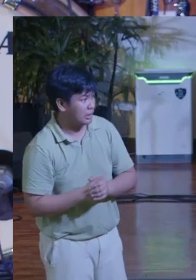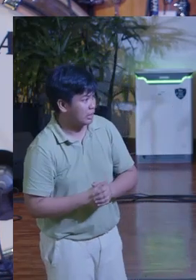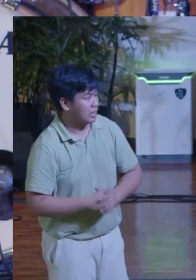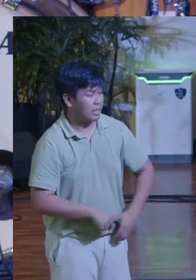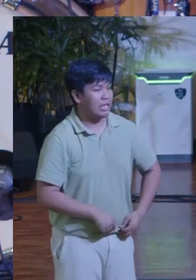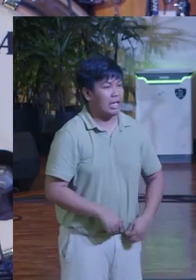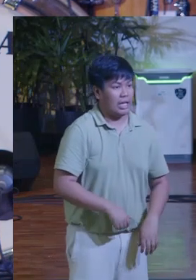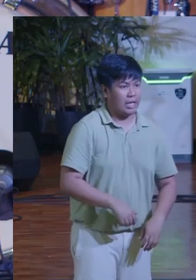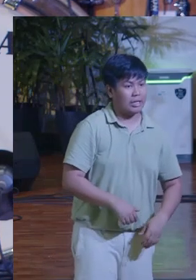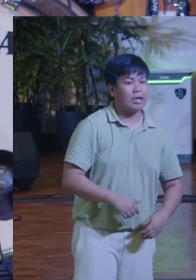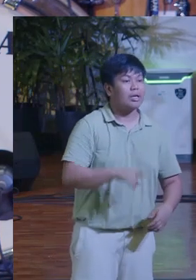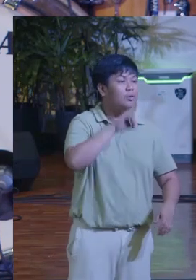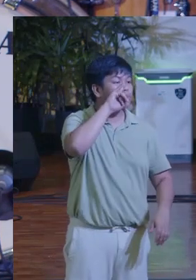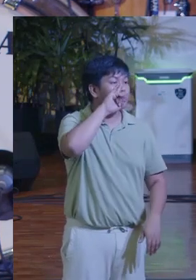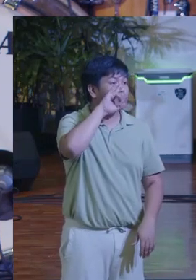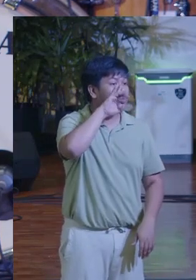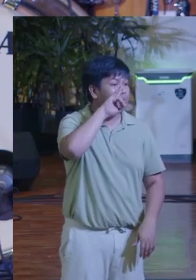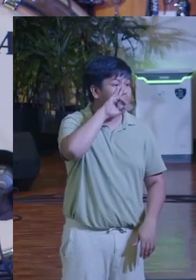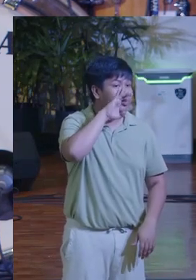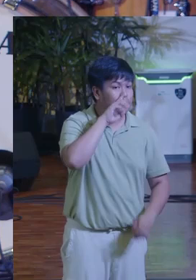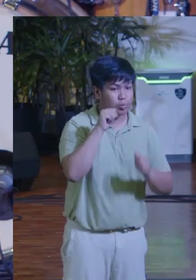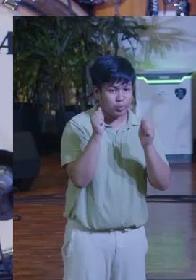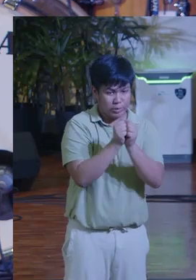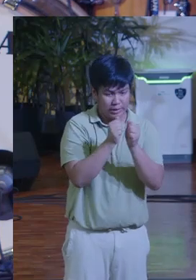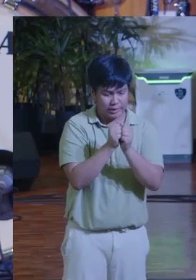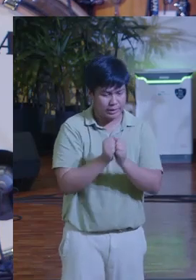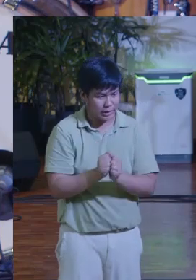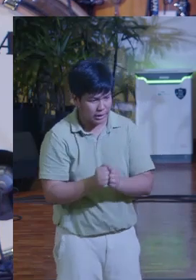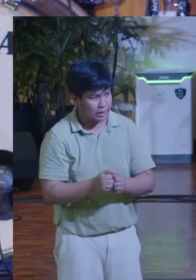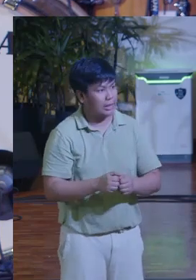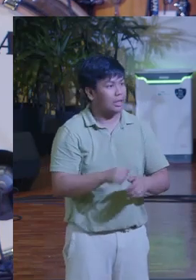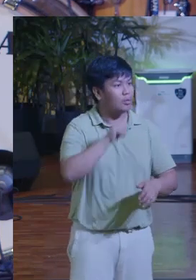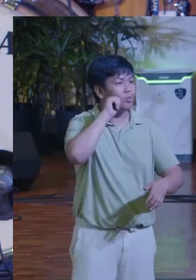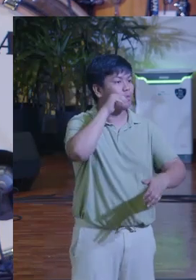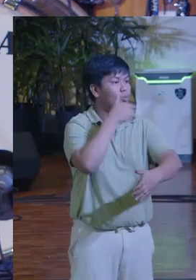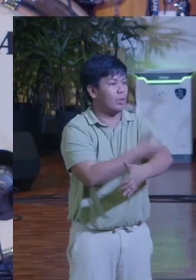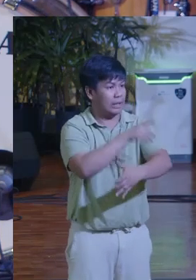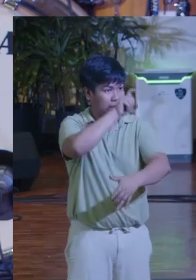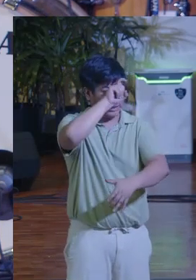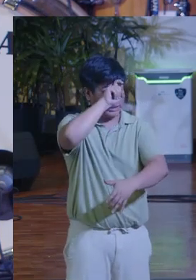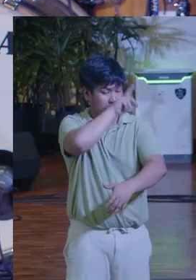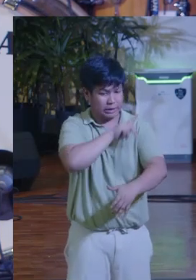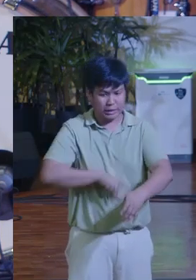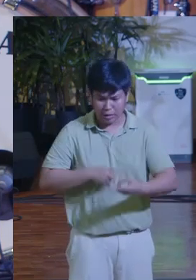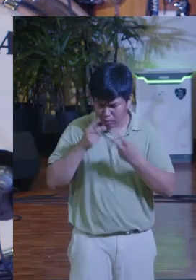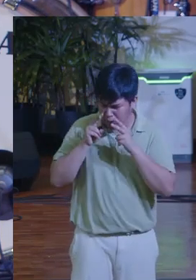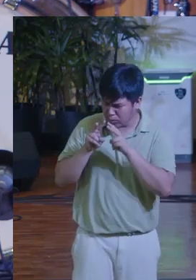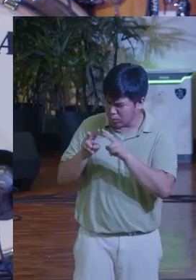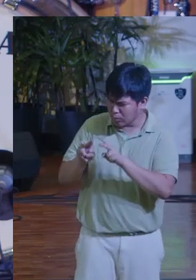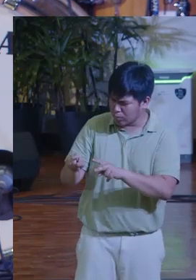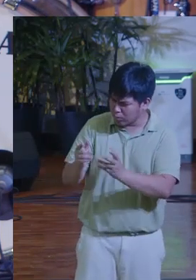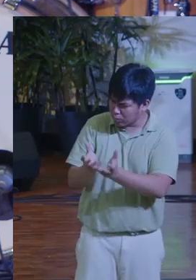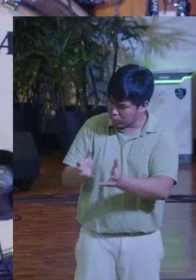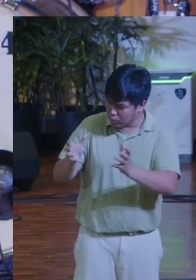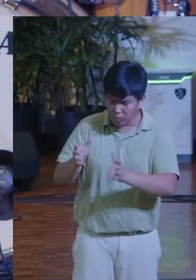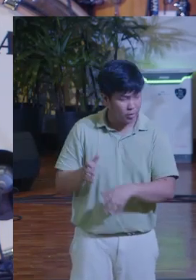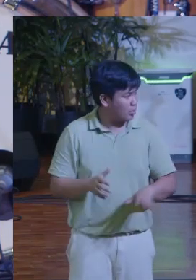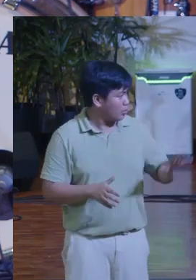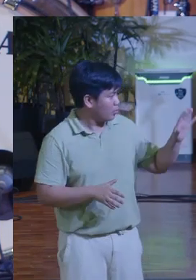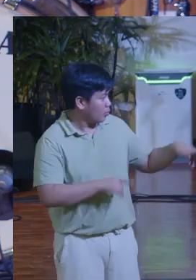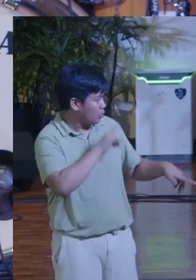while her young women walked beside the river. She saw the basket among the reeds and sent her servant woman and she took it.